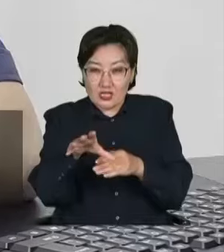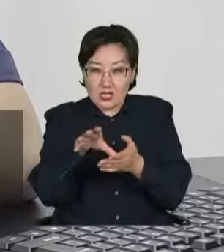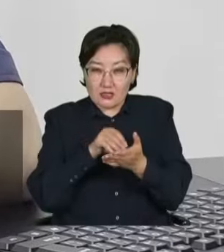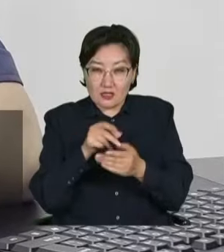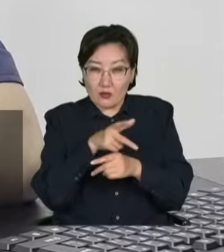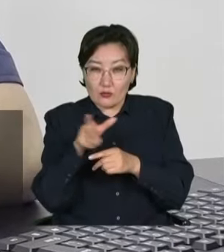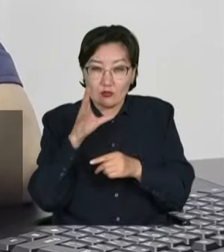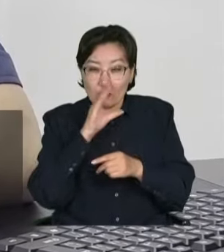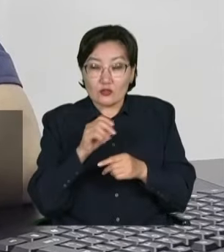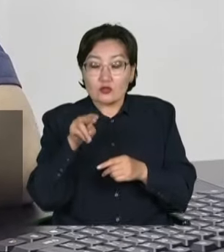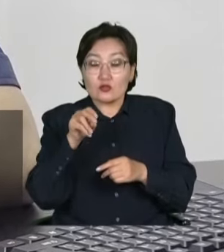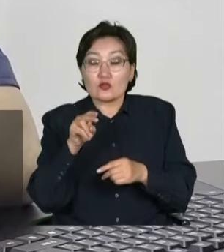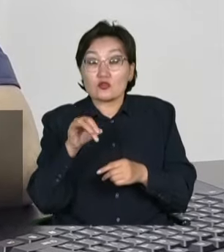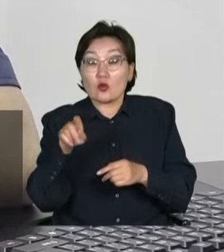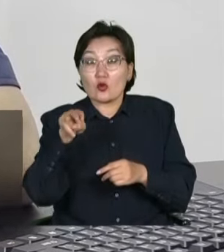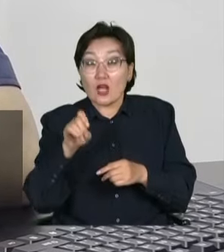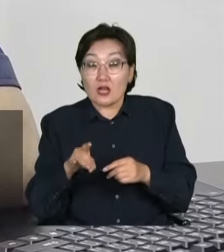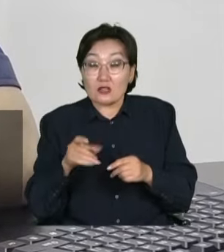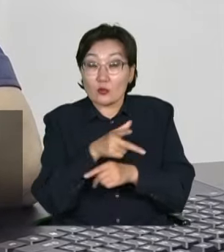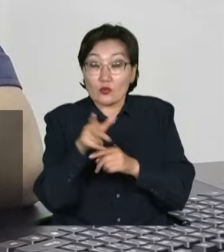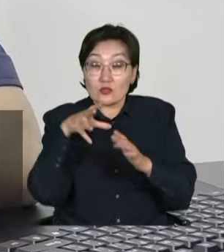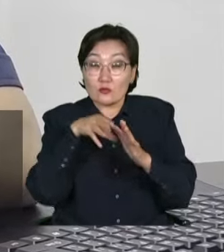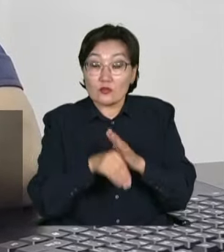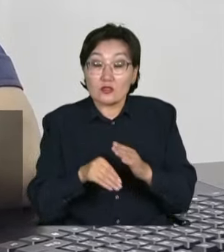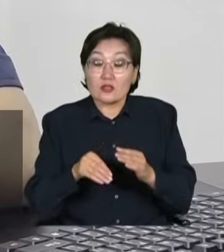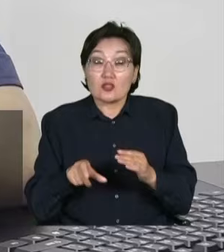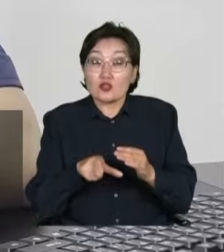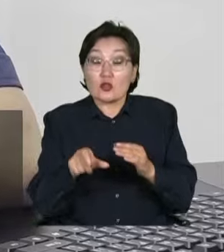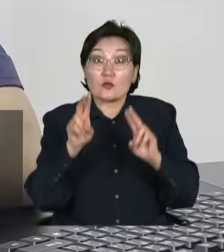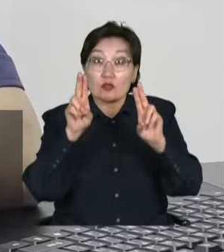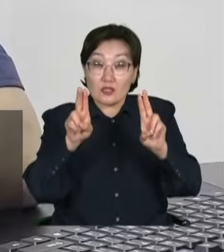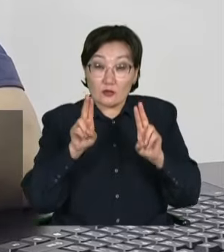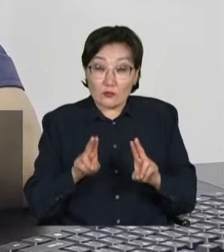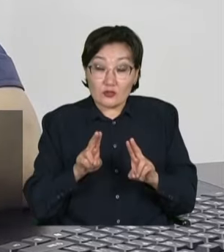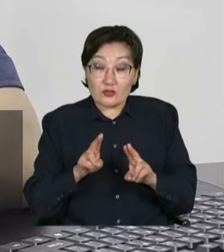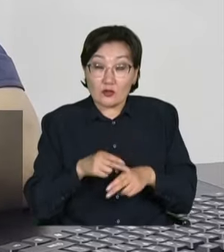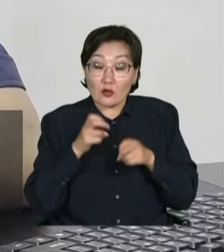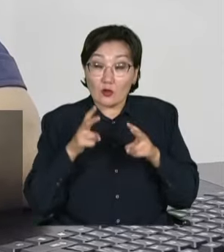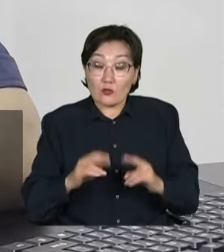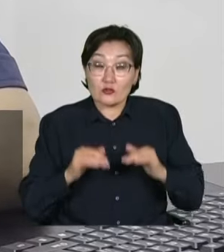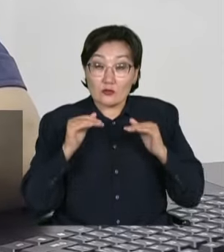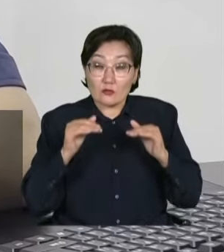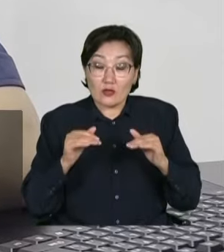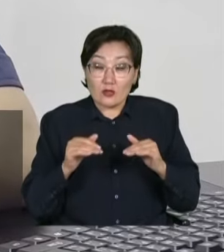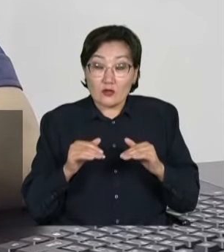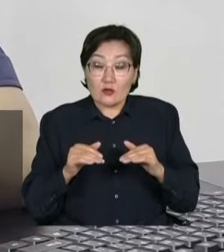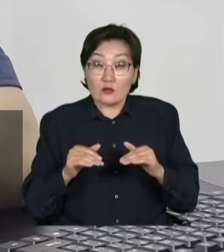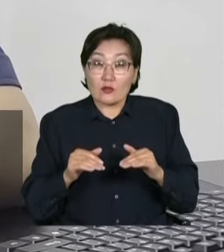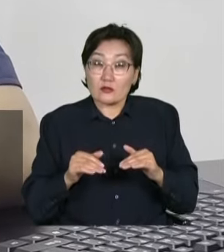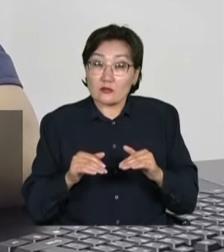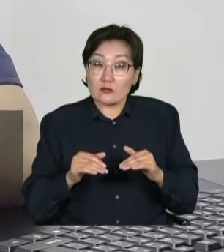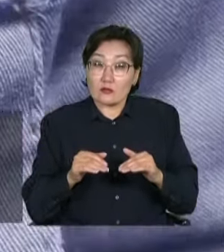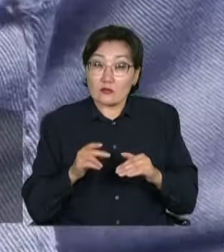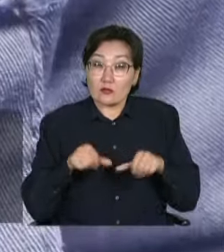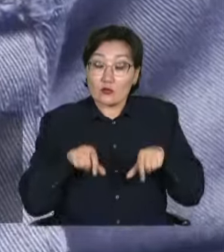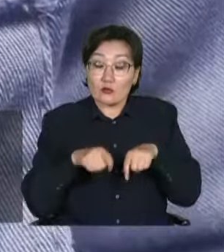болады. Сұңқар камераның енгізу жол қозғалысы қауіпсіздік арттыруға және өңір жолдарындағы бұзушылықтарды санын азайтуға бағытталған